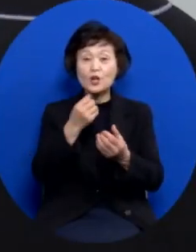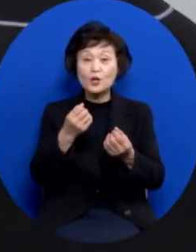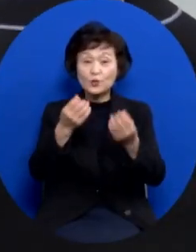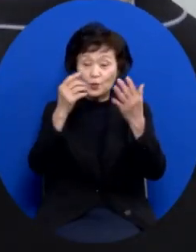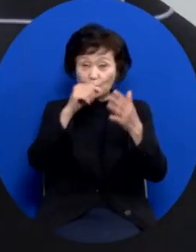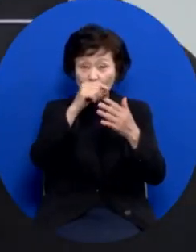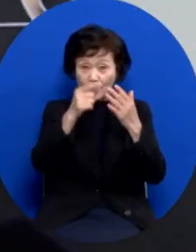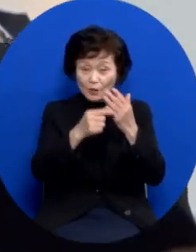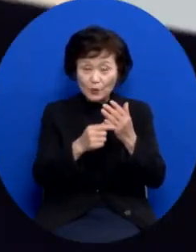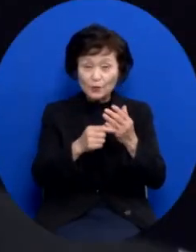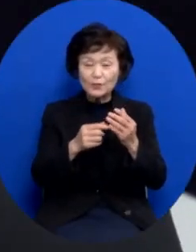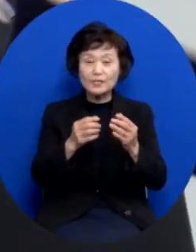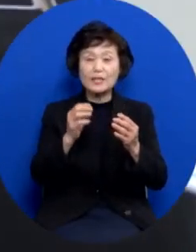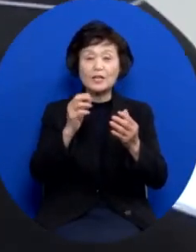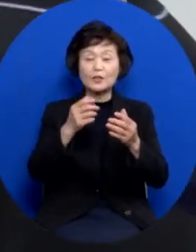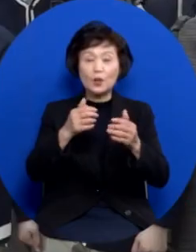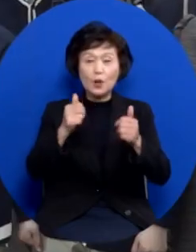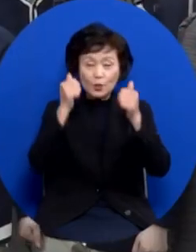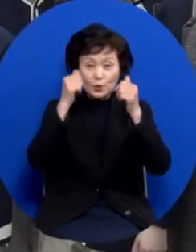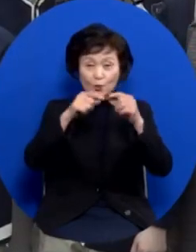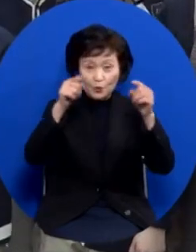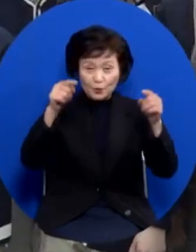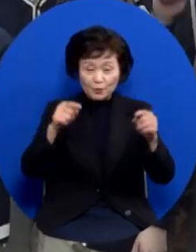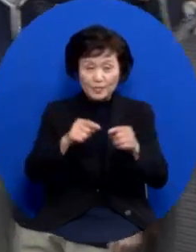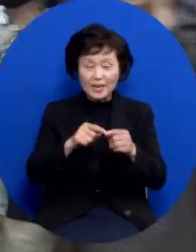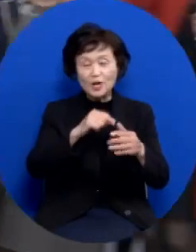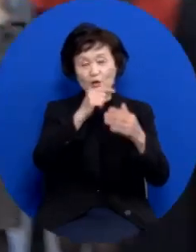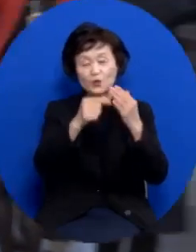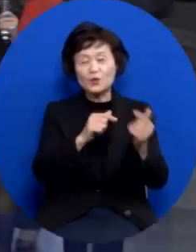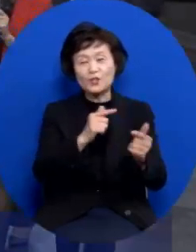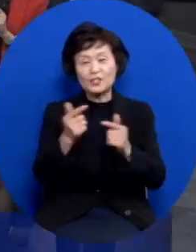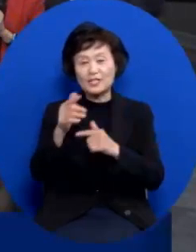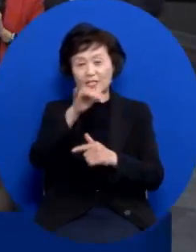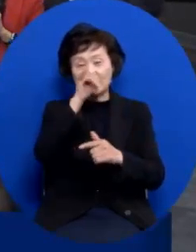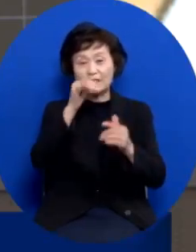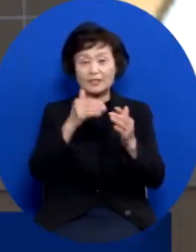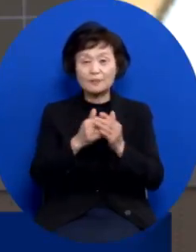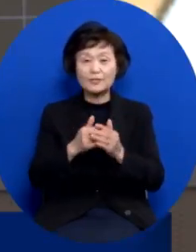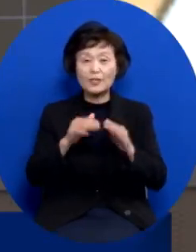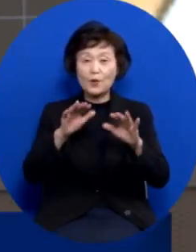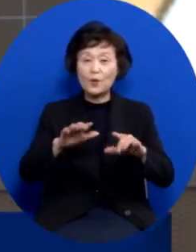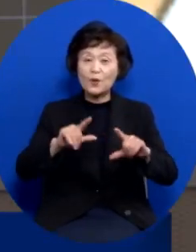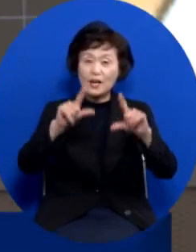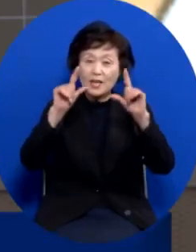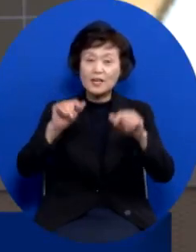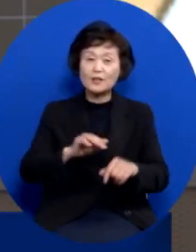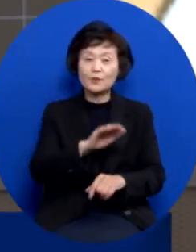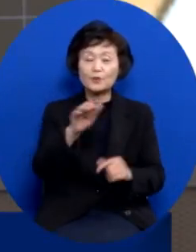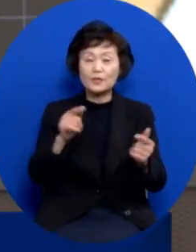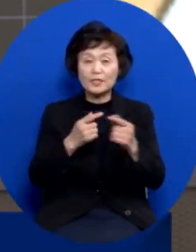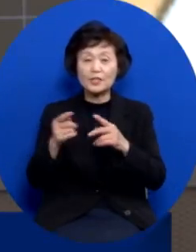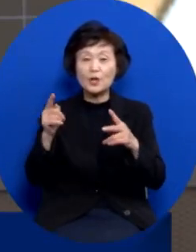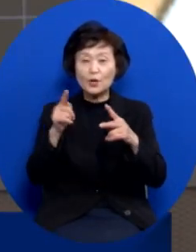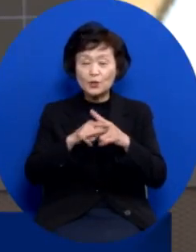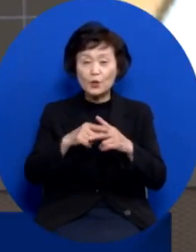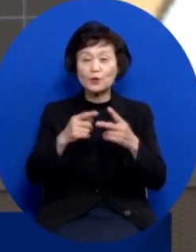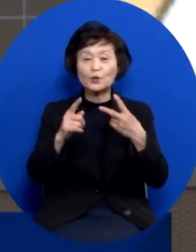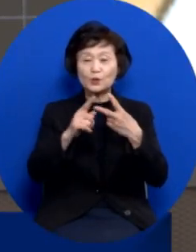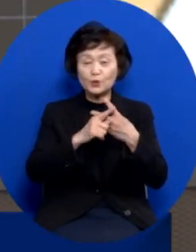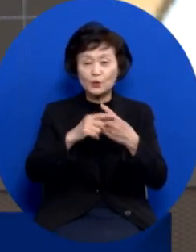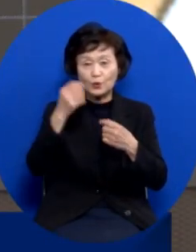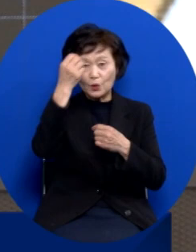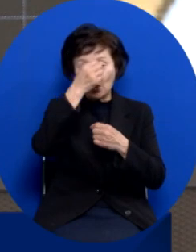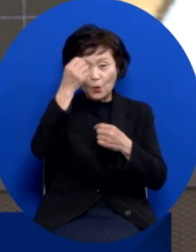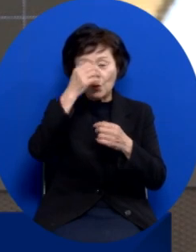CCD와 합창, 졸업장 수여와 입학 선서가 이어졌습니다. 올해 저희들이 이제 초등과 중등과